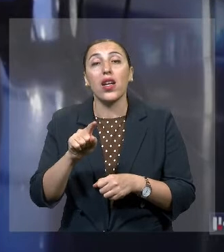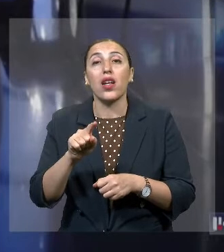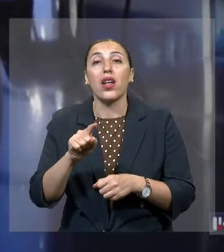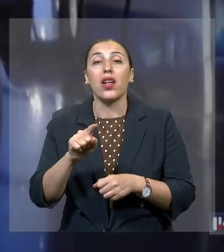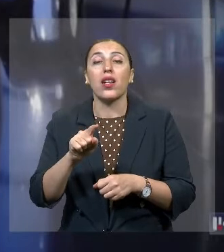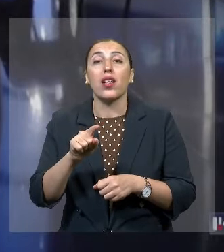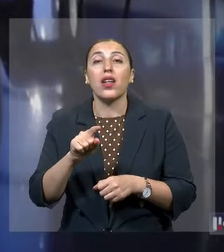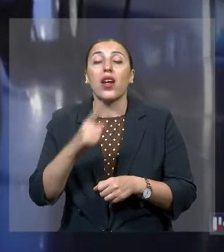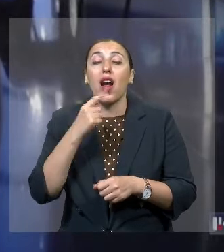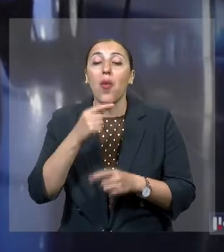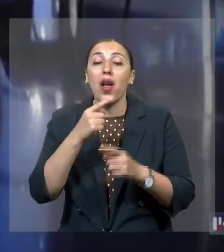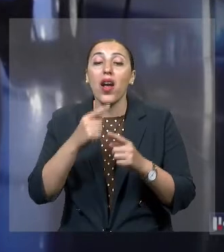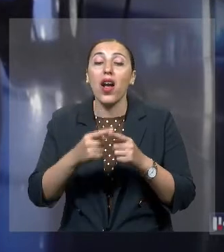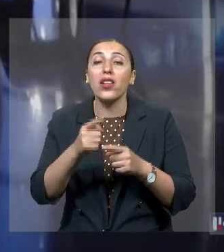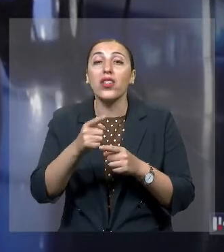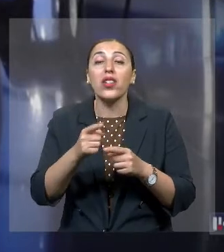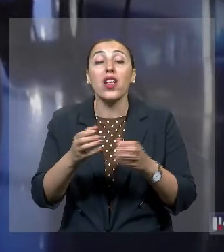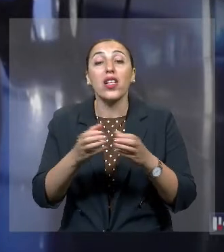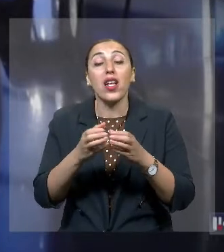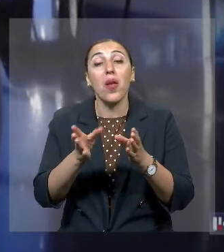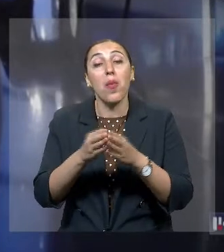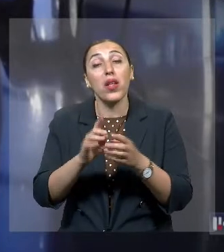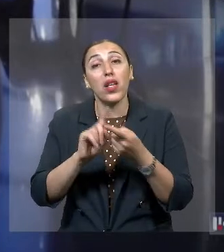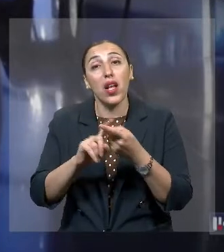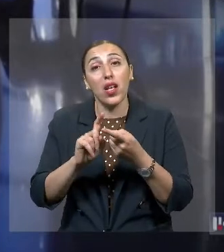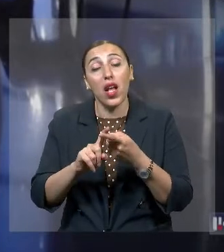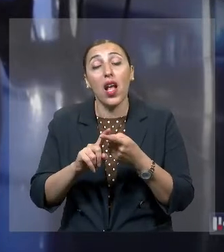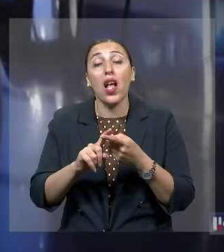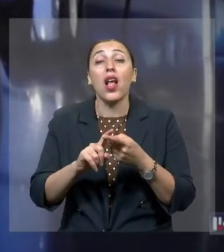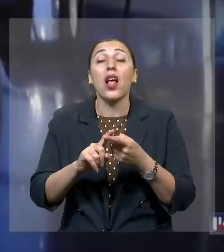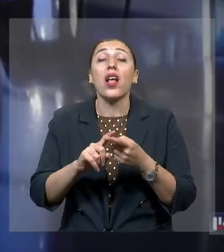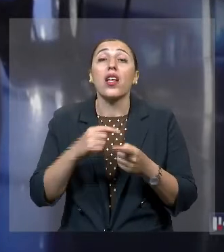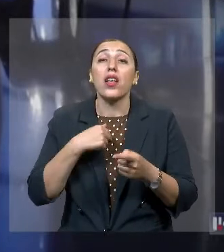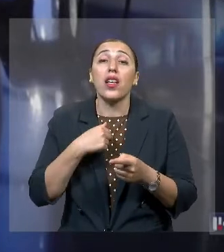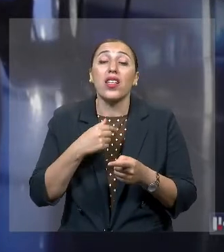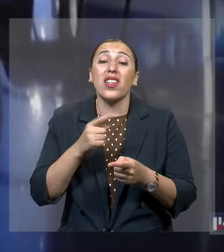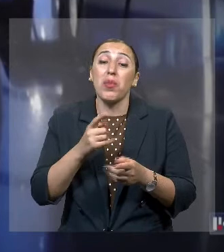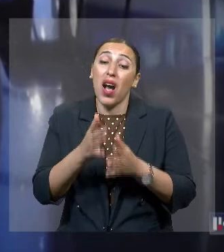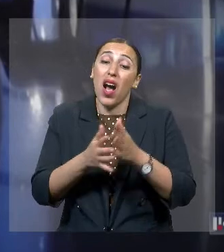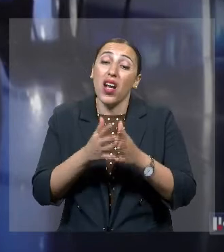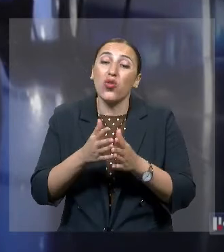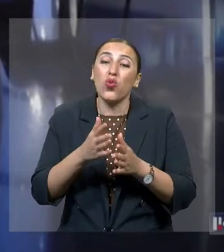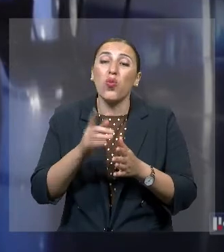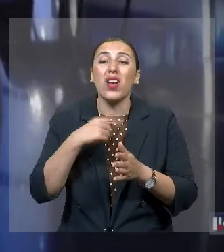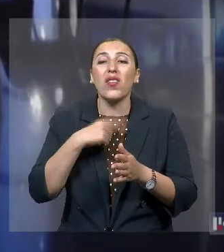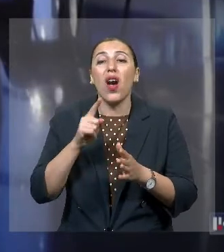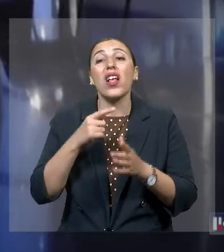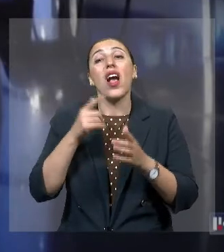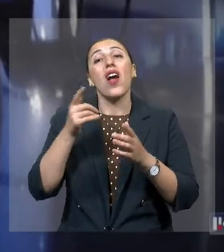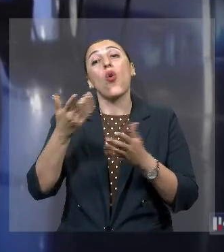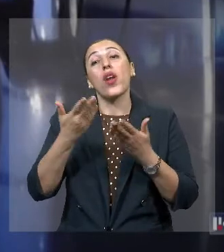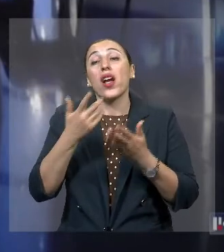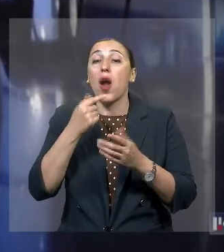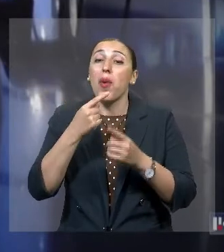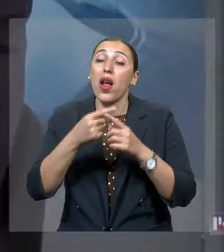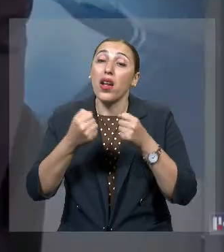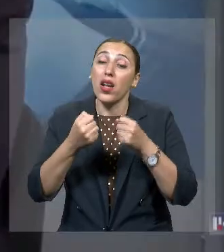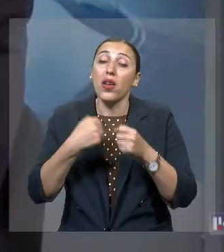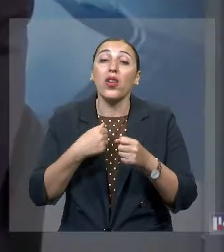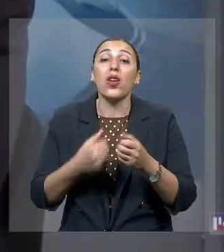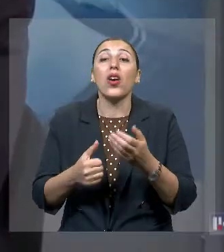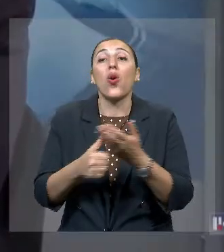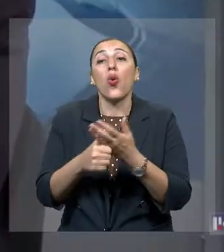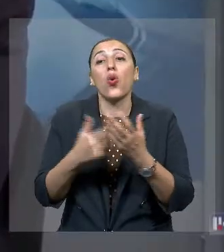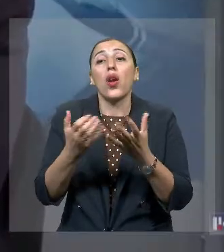հետ։ Ես չեմ ասում մեր մոտեցումները կփոխվեին այդ պարագային, բայց այստեղ կարող ունել այլ պարագա։ Ադրբեջանը չի թաքցնում